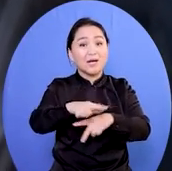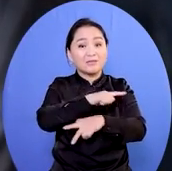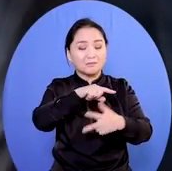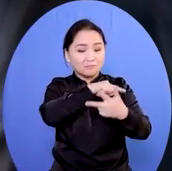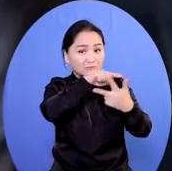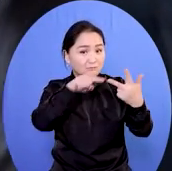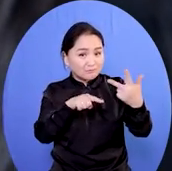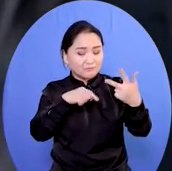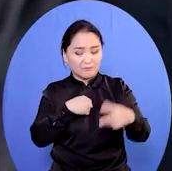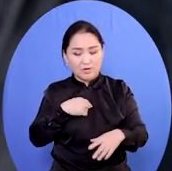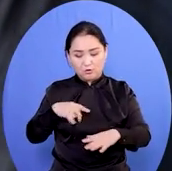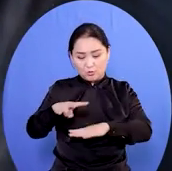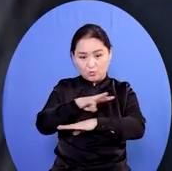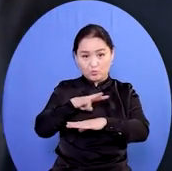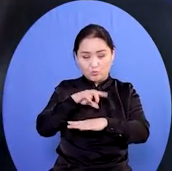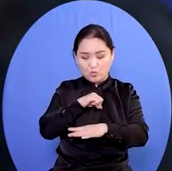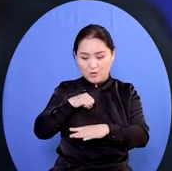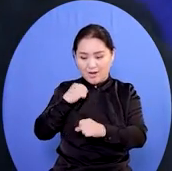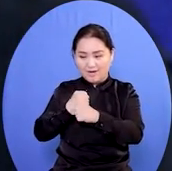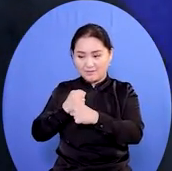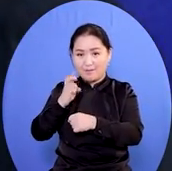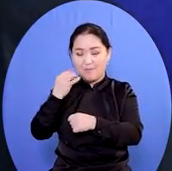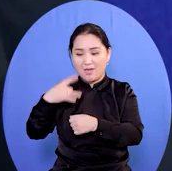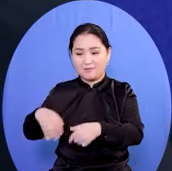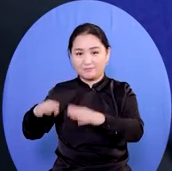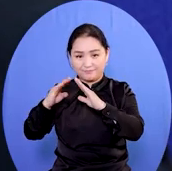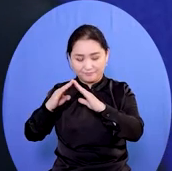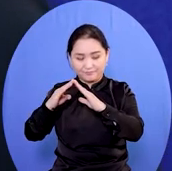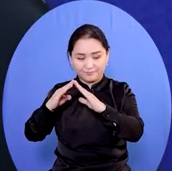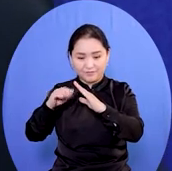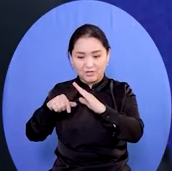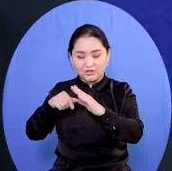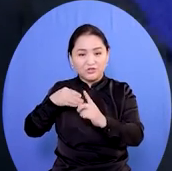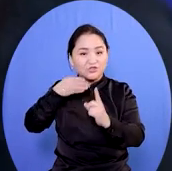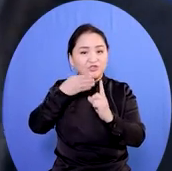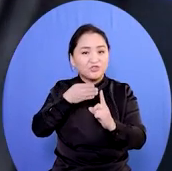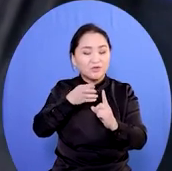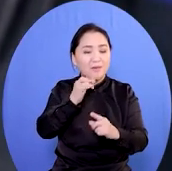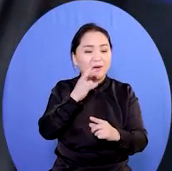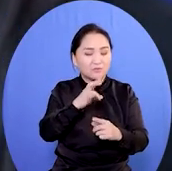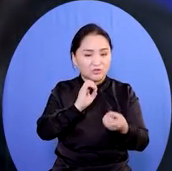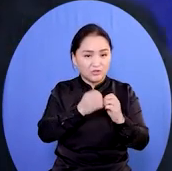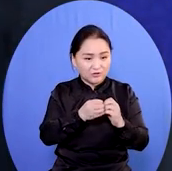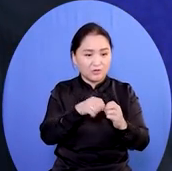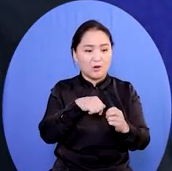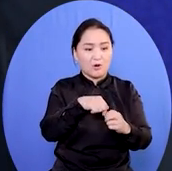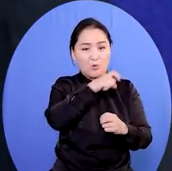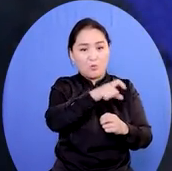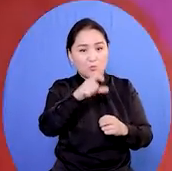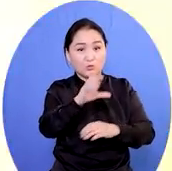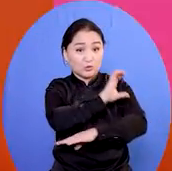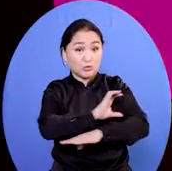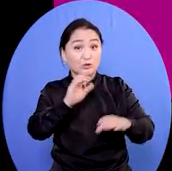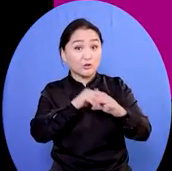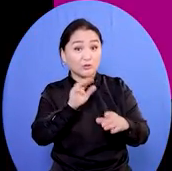бүр нутаг бүр дээрээ ажлын байрны чиг баримжаа олгох, хөдөлмөрт хүмүүсийг сургах олон төрлийн төс төлбөрүүдийг